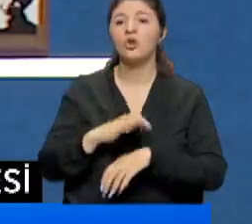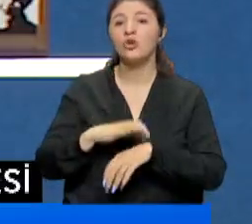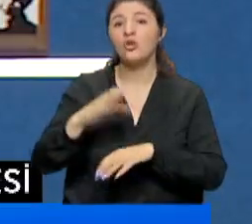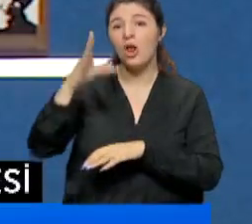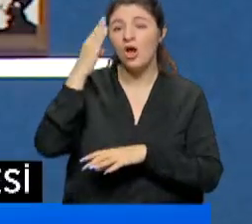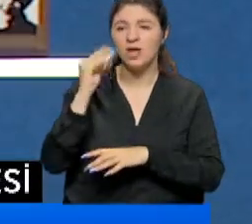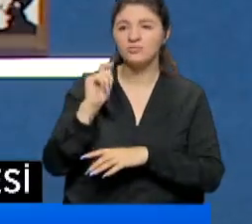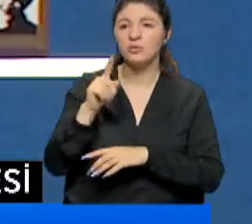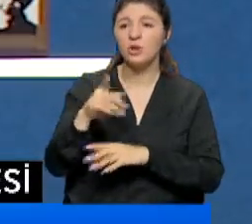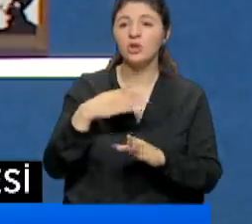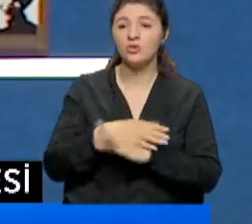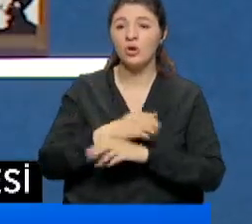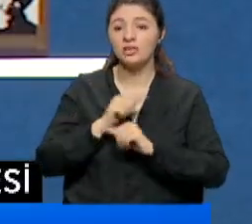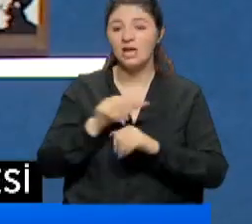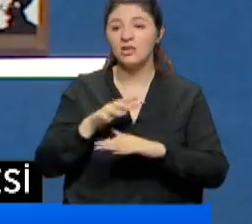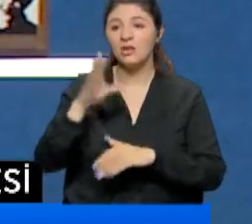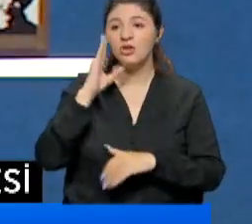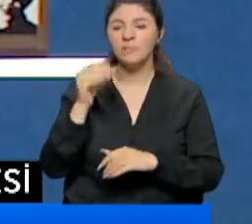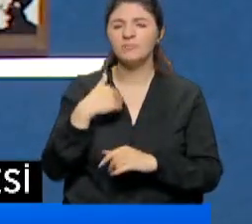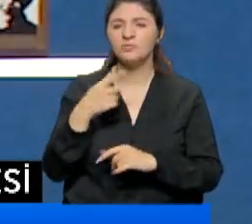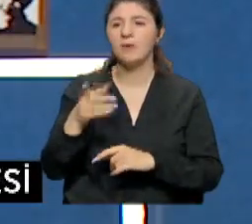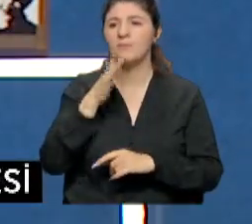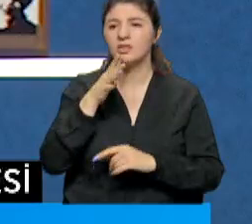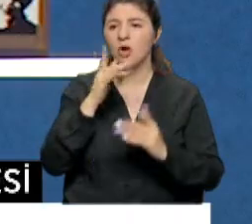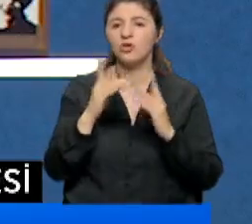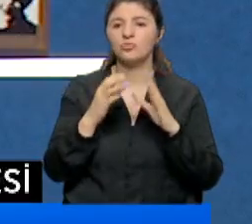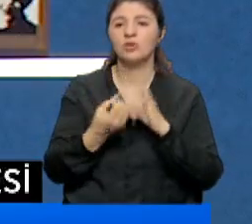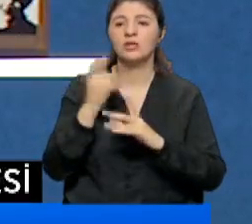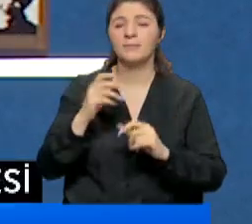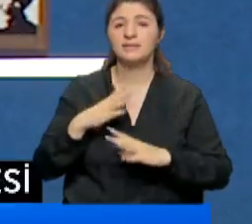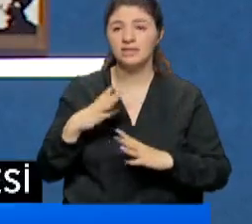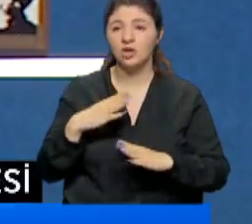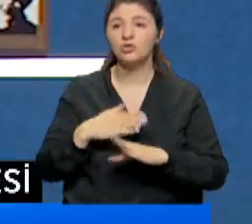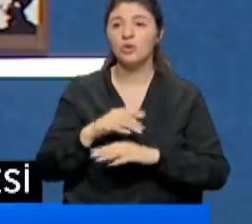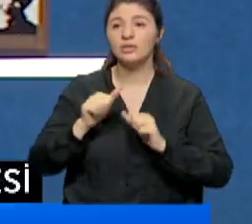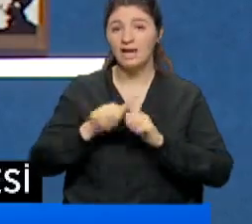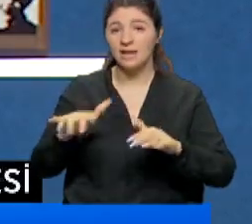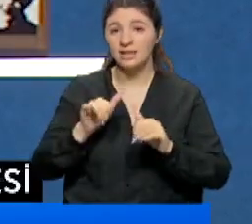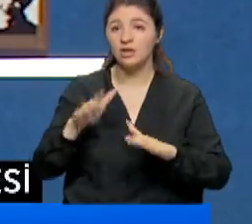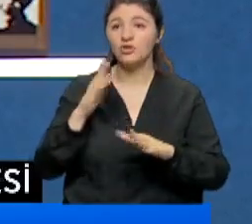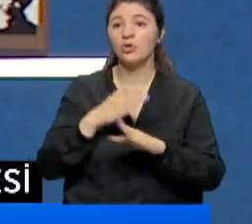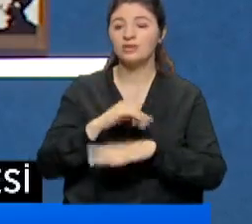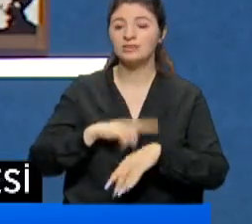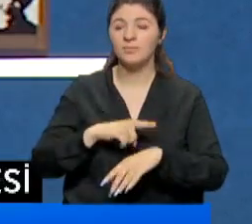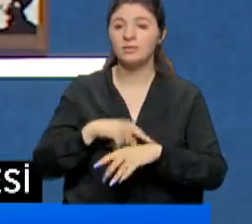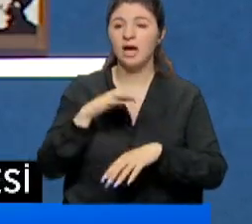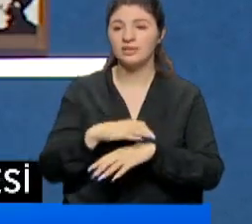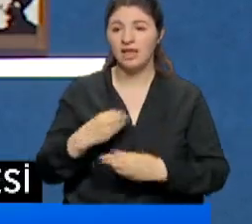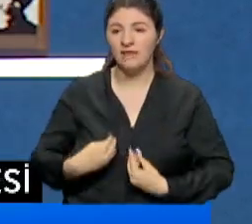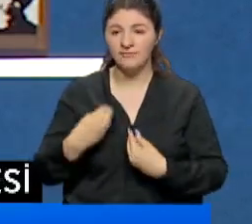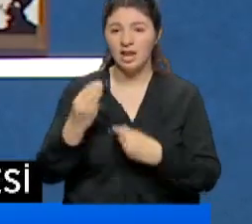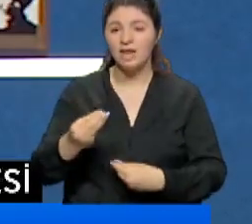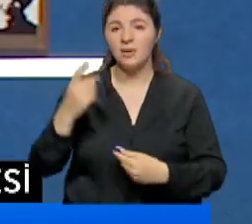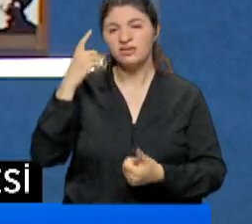kimden öğrenecek böyle doğru yayınlardan öğrenecek biz bu Bilgi Köprüsü oluşturmak istedik doğru Yayınları doğru zamanda hastalarımızı